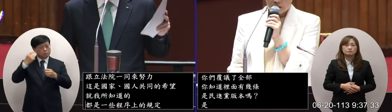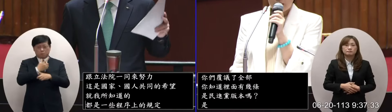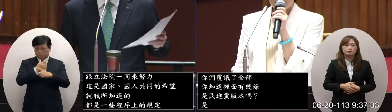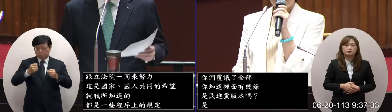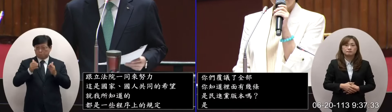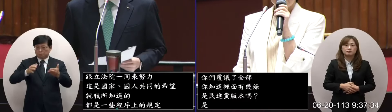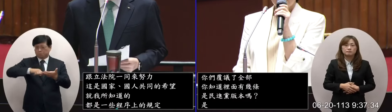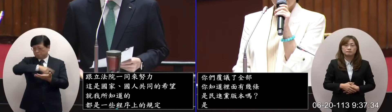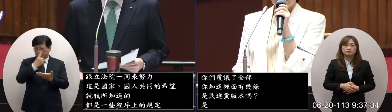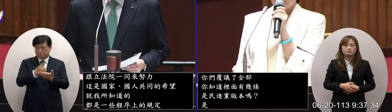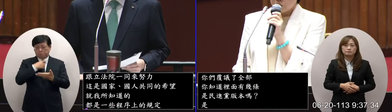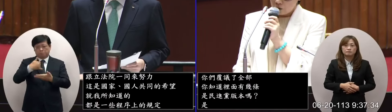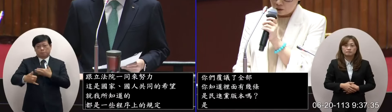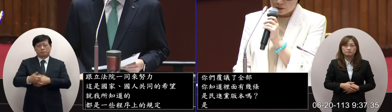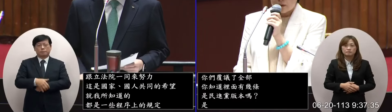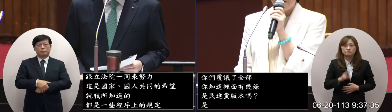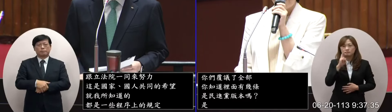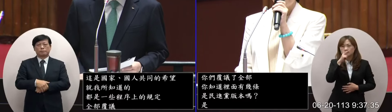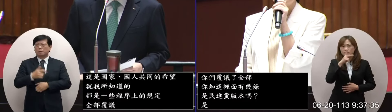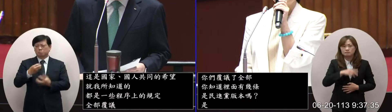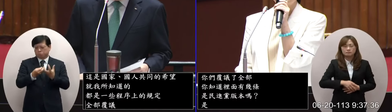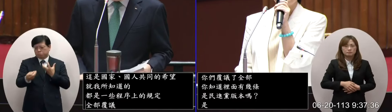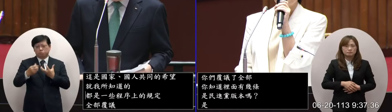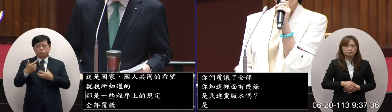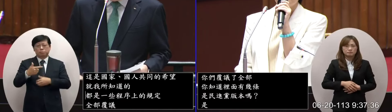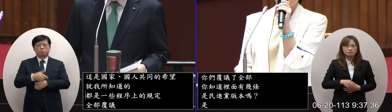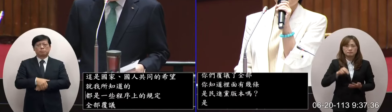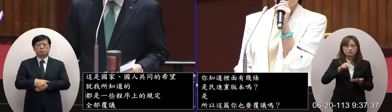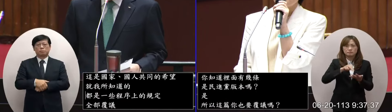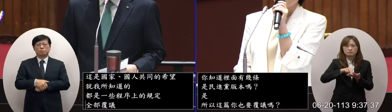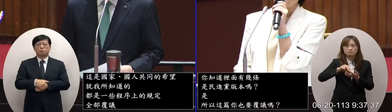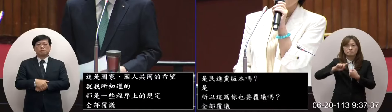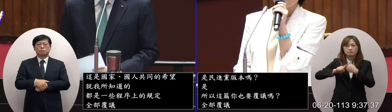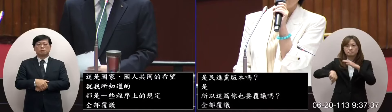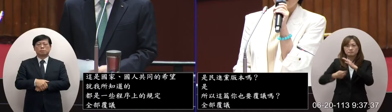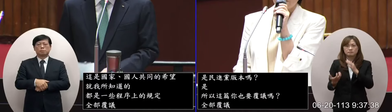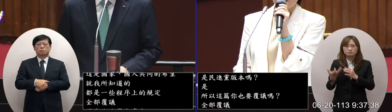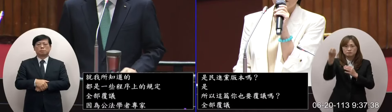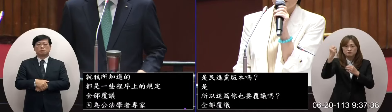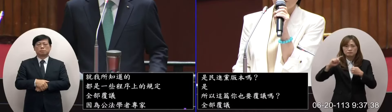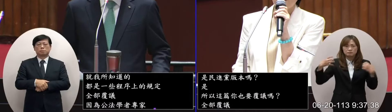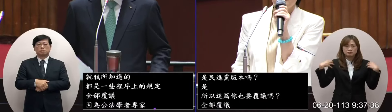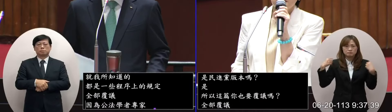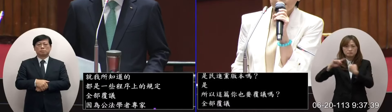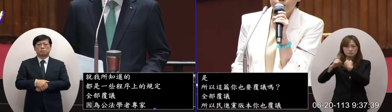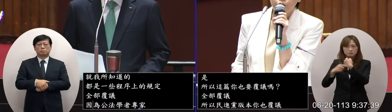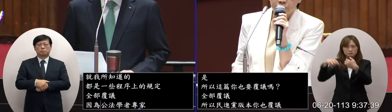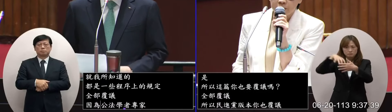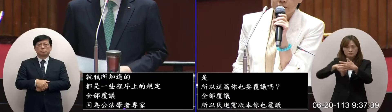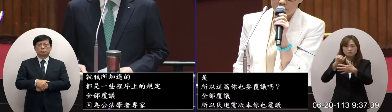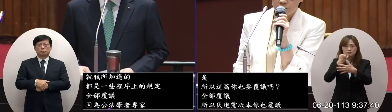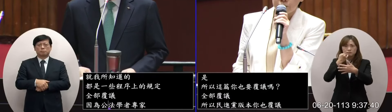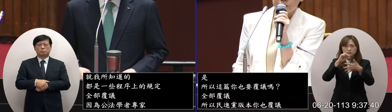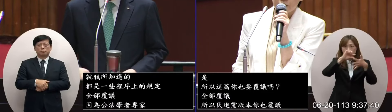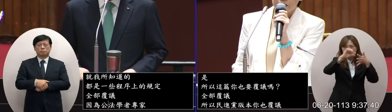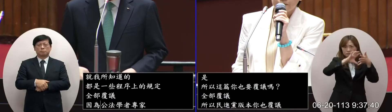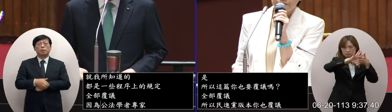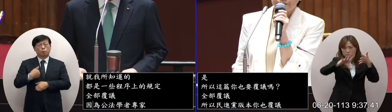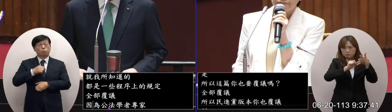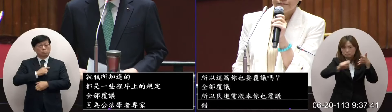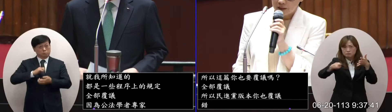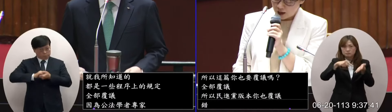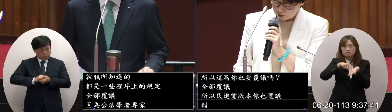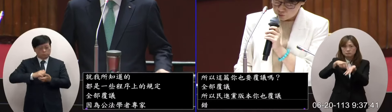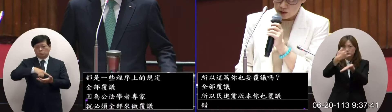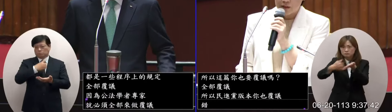们必须就全部来做复议。 错， 不是部分条文。 立法院行政职权行使法里面可以就一部分来复议， 但是我们